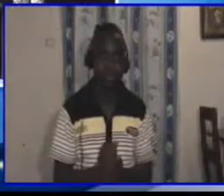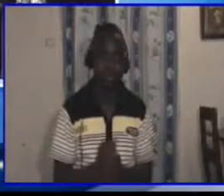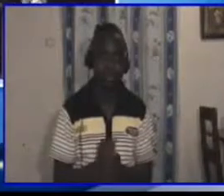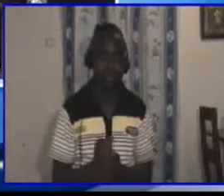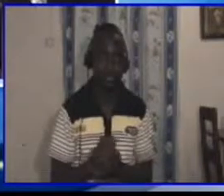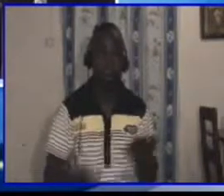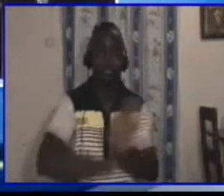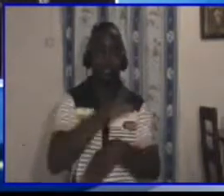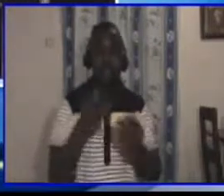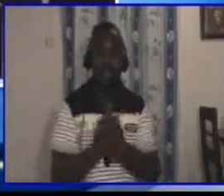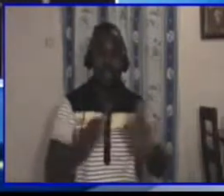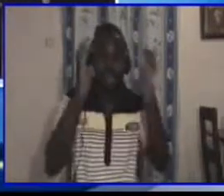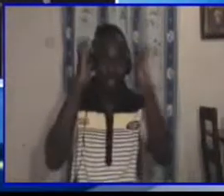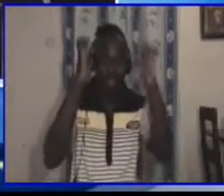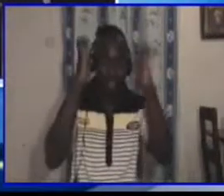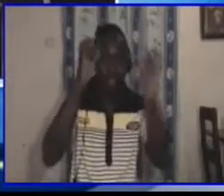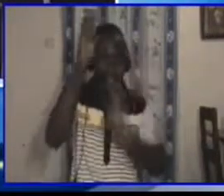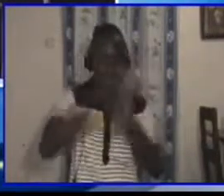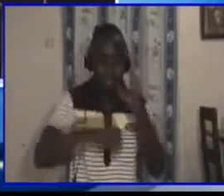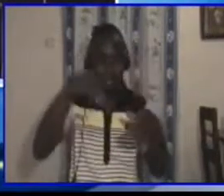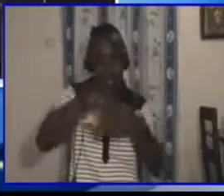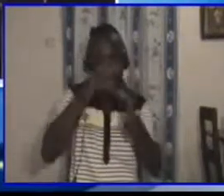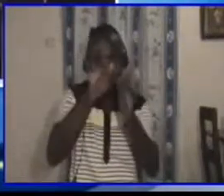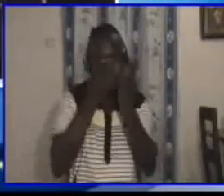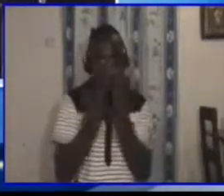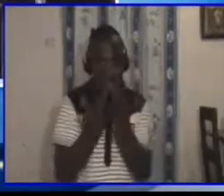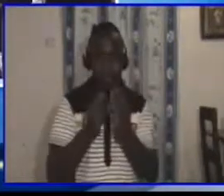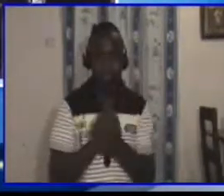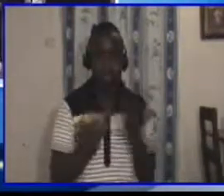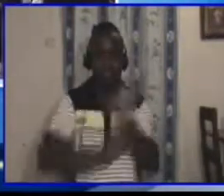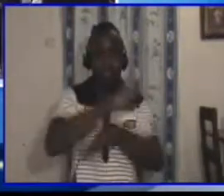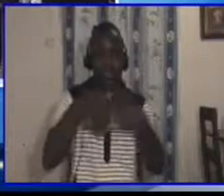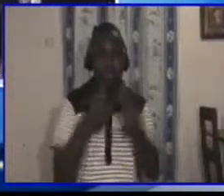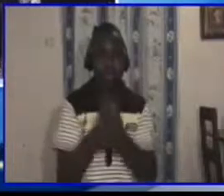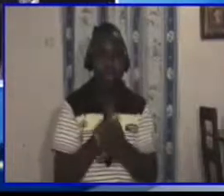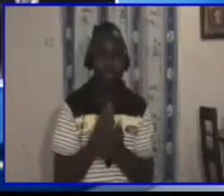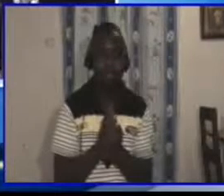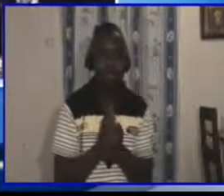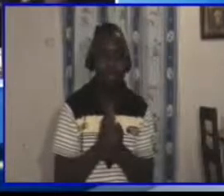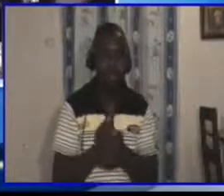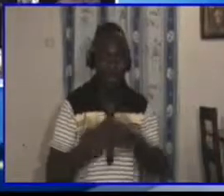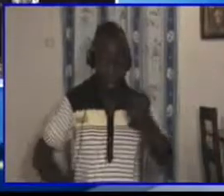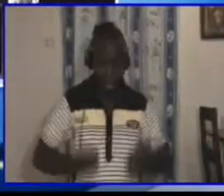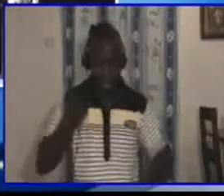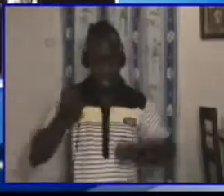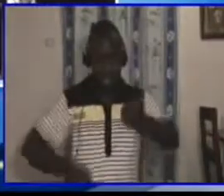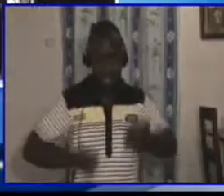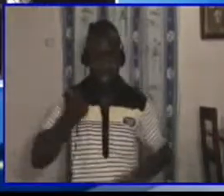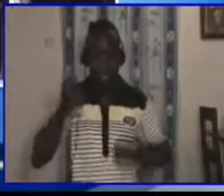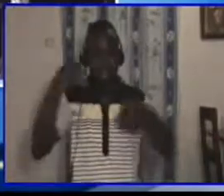il nostro signore ha evidenziato la promessa dell'antico testamento